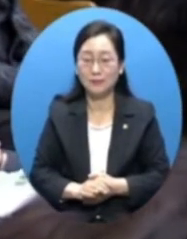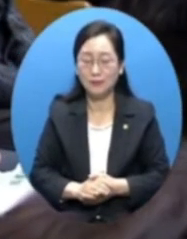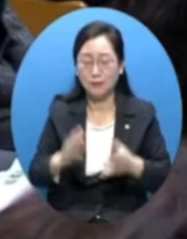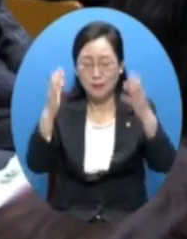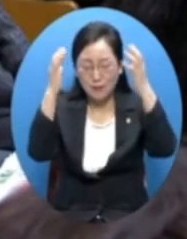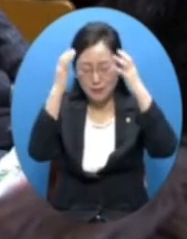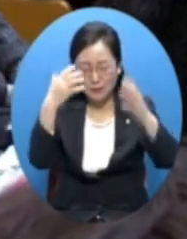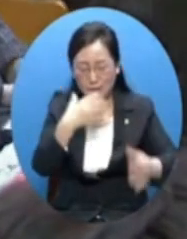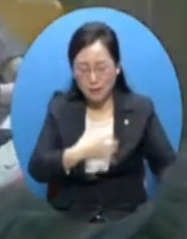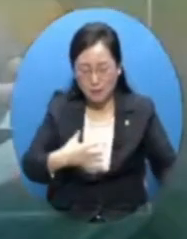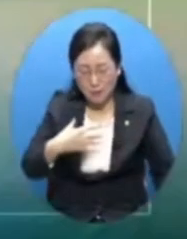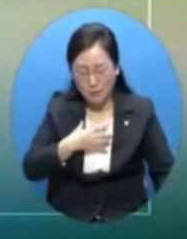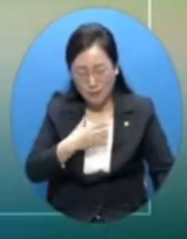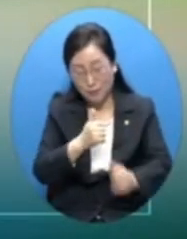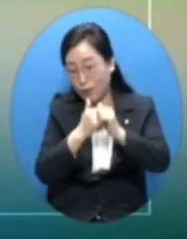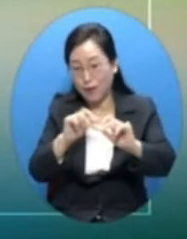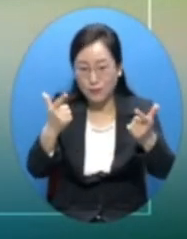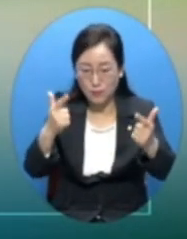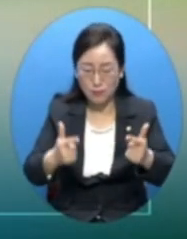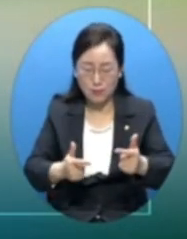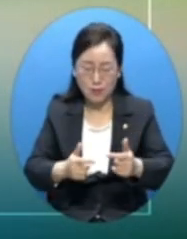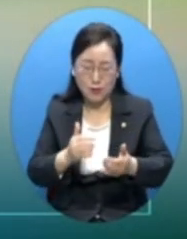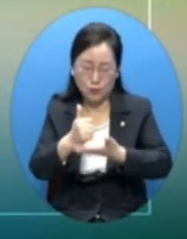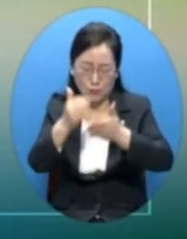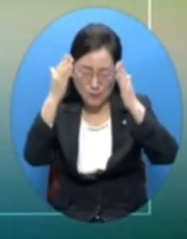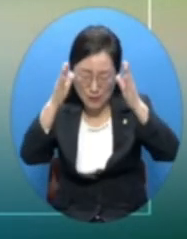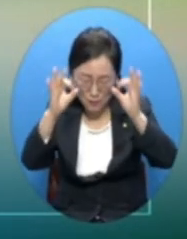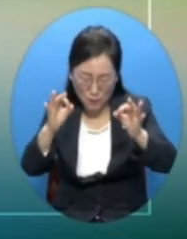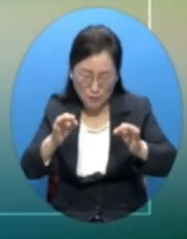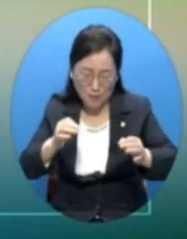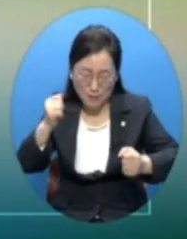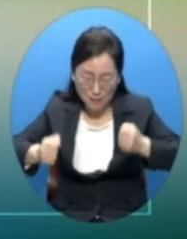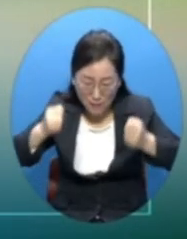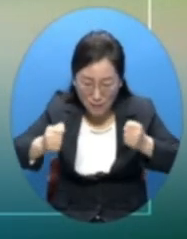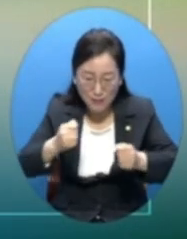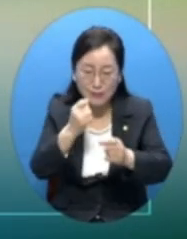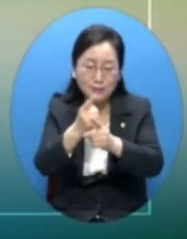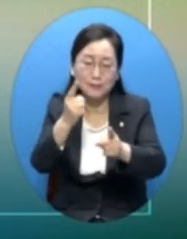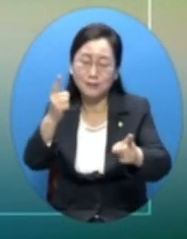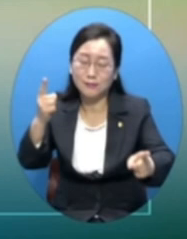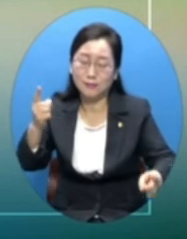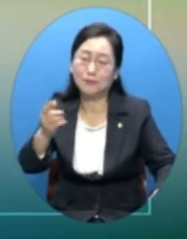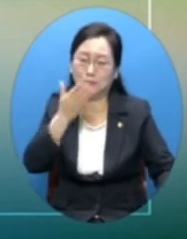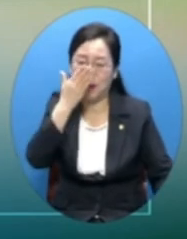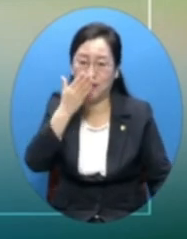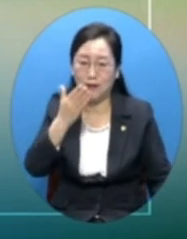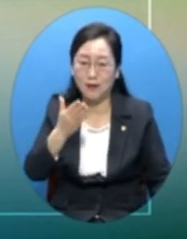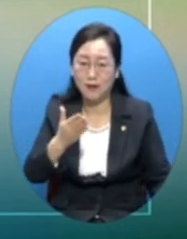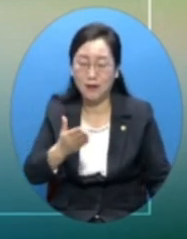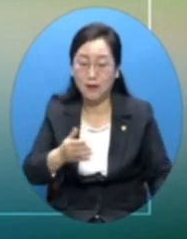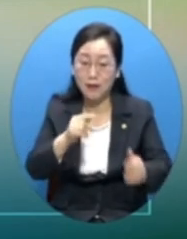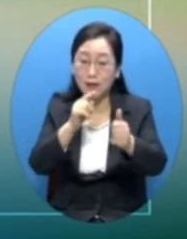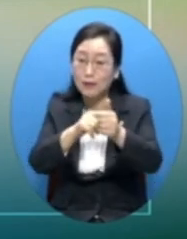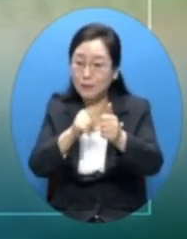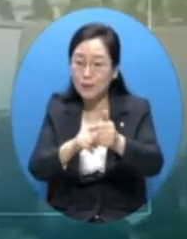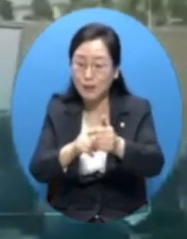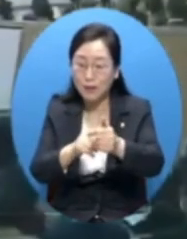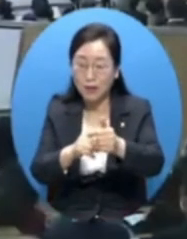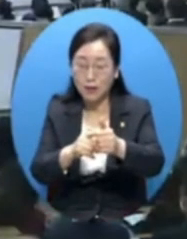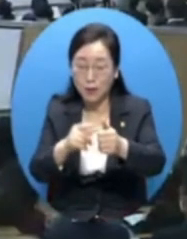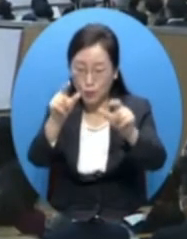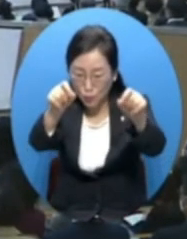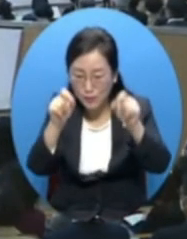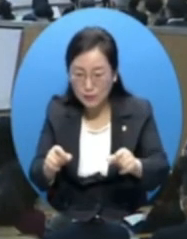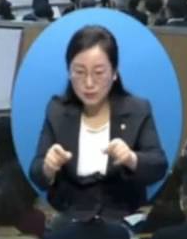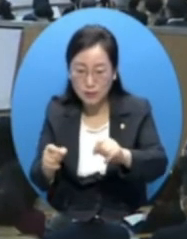고통과 괴로움이 지지 않고 주님만 바라보고 마지막까지 달렸기 때문에 저는 승리할 수 있었습니다. 아베베 선수같이 부활신으로 무장해서 일어나시기